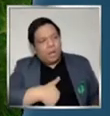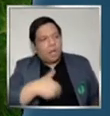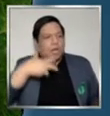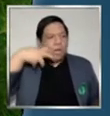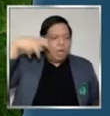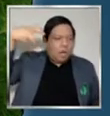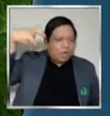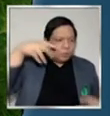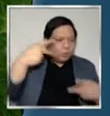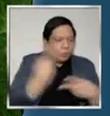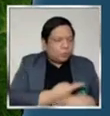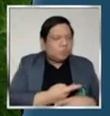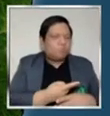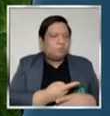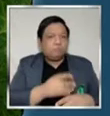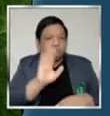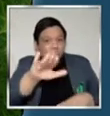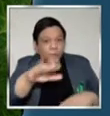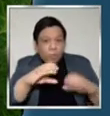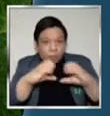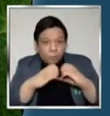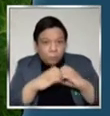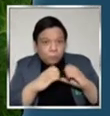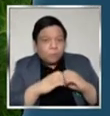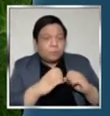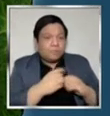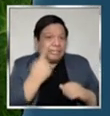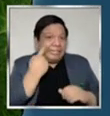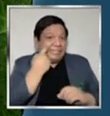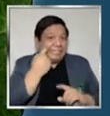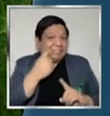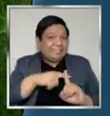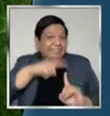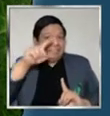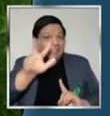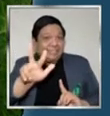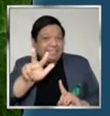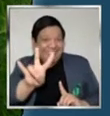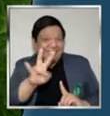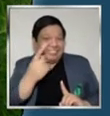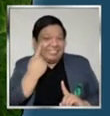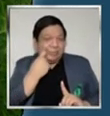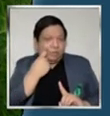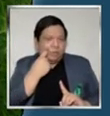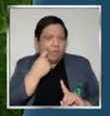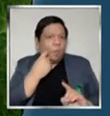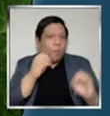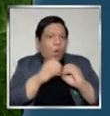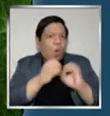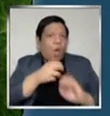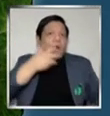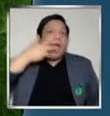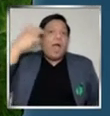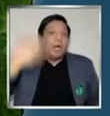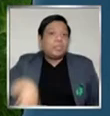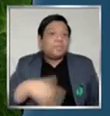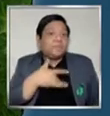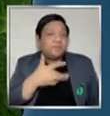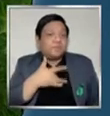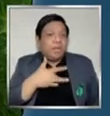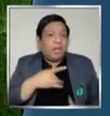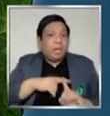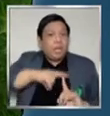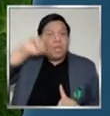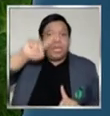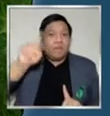mga kapuso, yung binanggit natin kanina na 37 degrees Celsius, mas mainit po yung init factor noon na 41 degrees